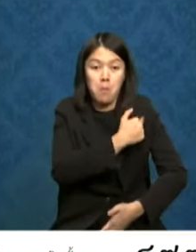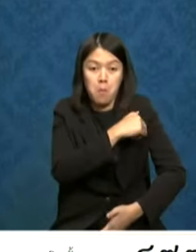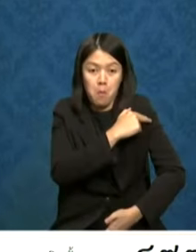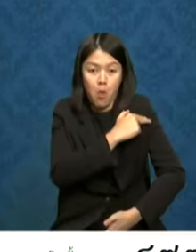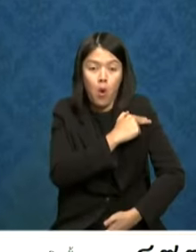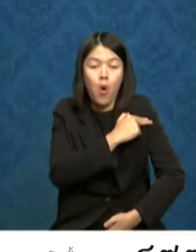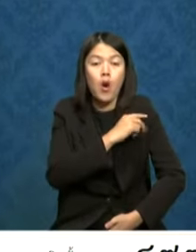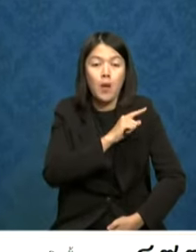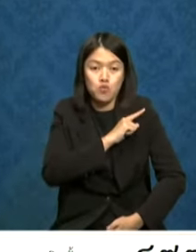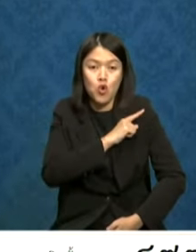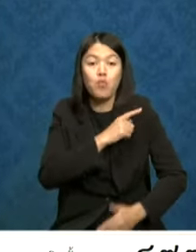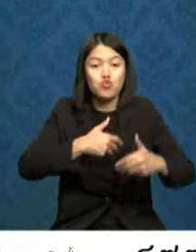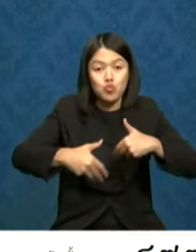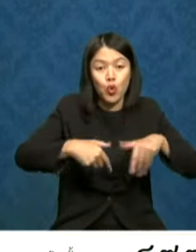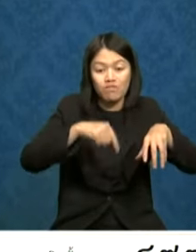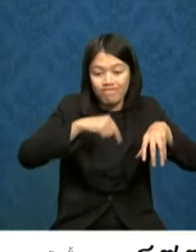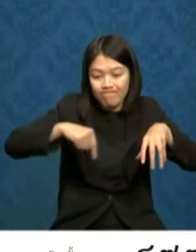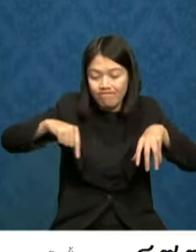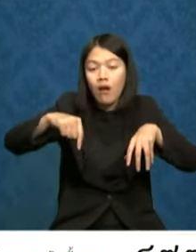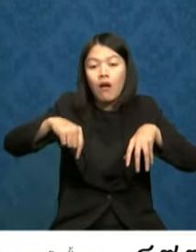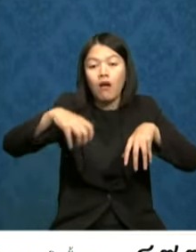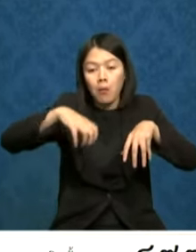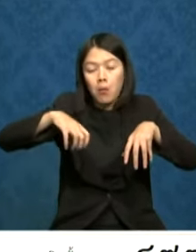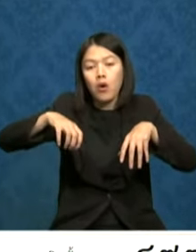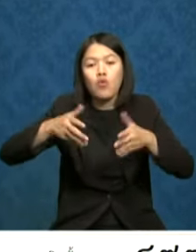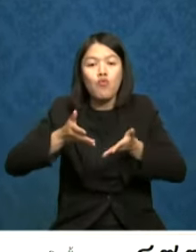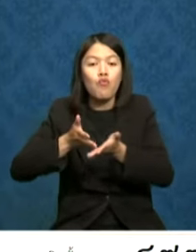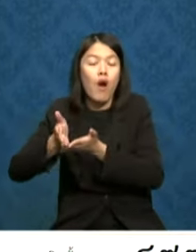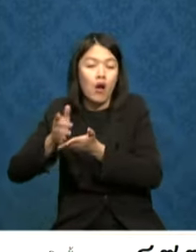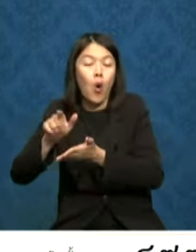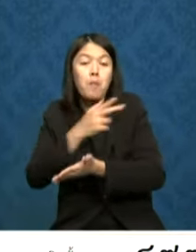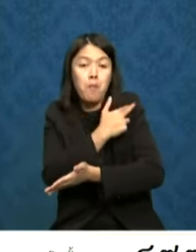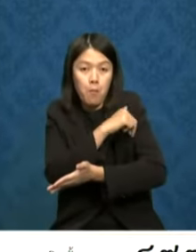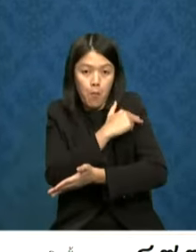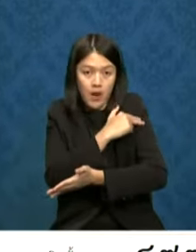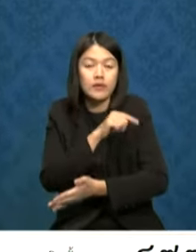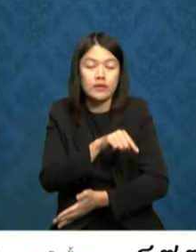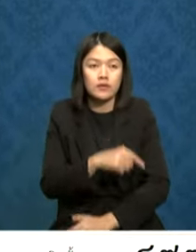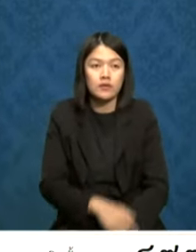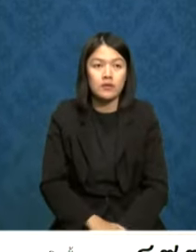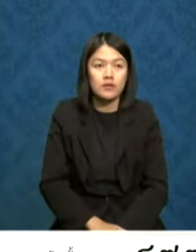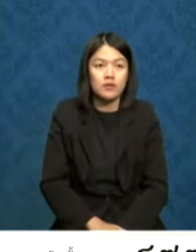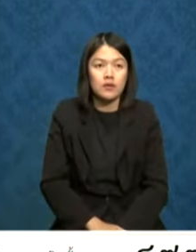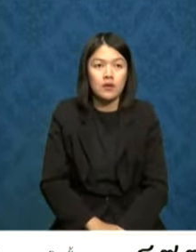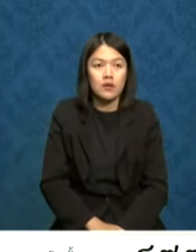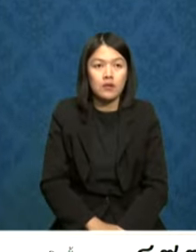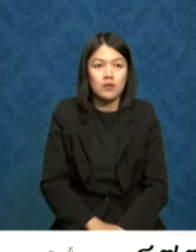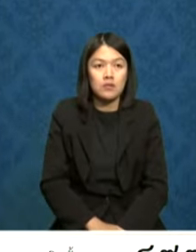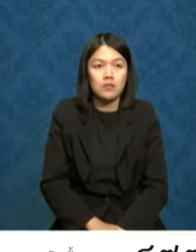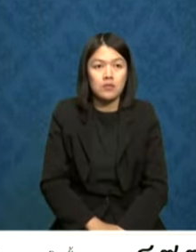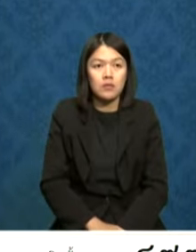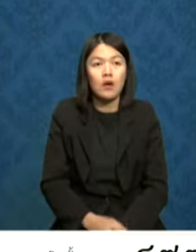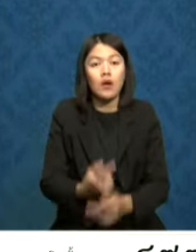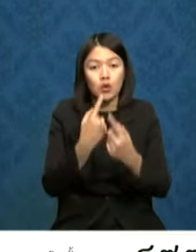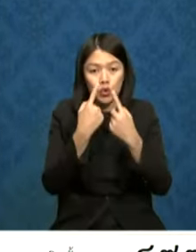ภารกิจและประชาชนในพื้นที่หน่วยสายแพทย์นั้นๆนะครับนี่คือนะครับคำตอบแล้ว